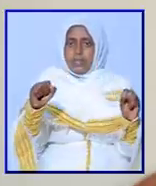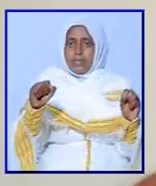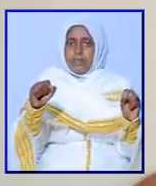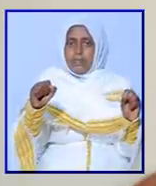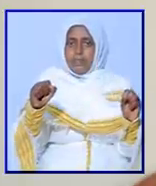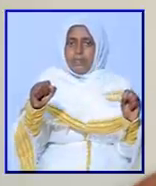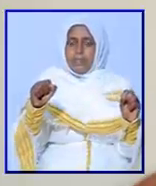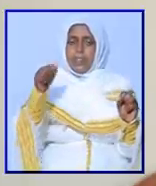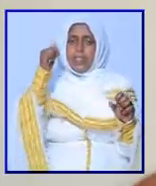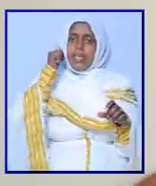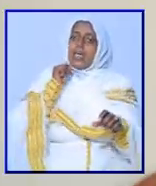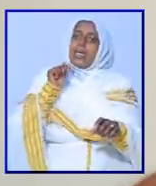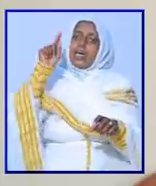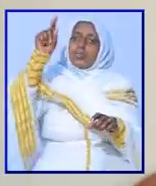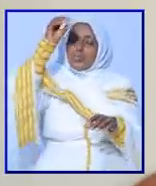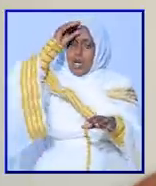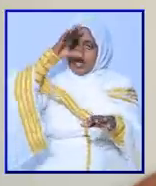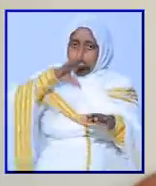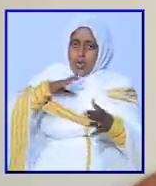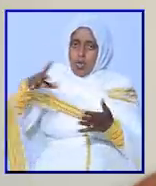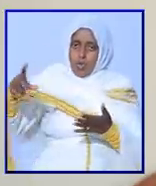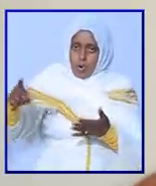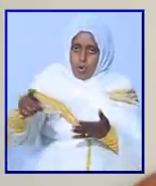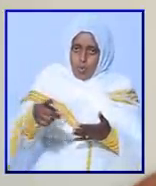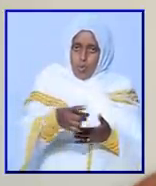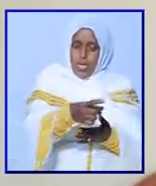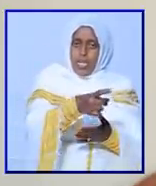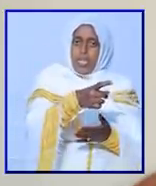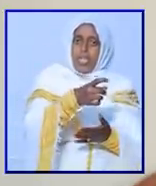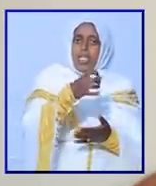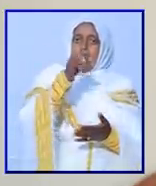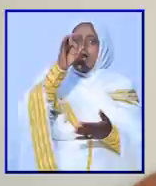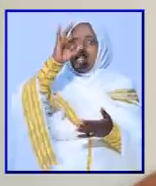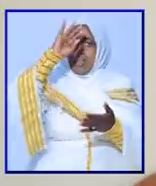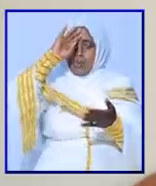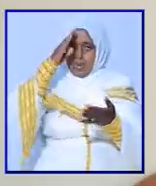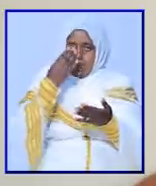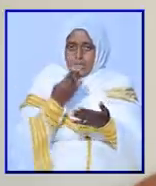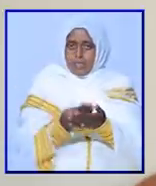ዓለምን ለማዳን ከርሷ ሰው ለሆነ